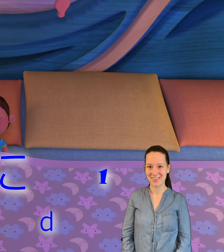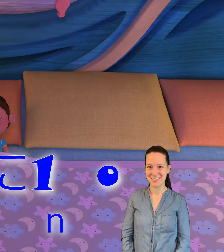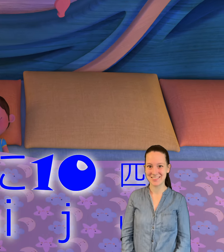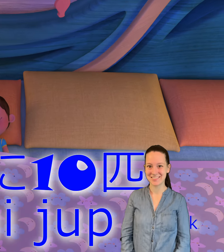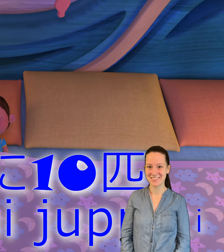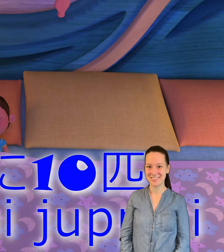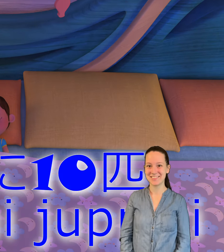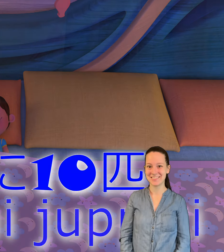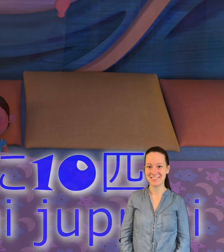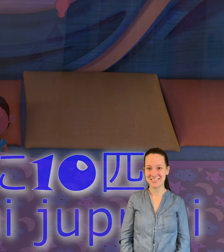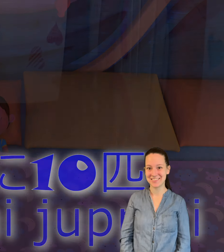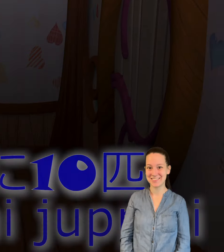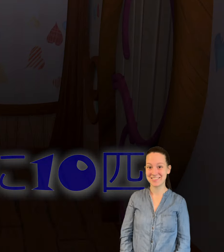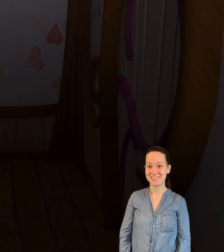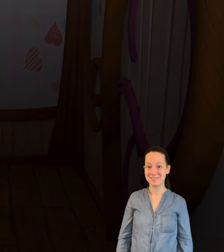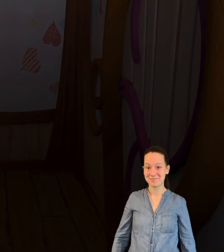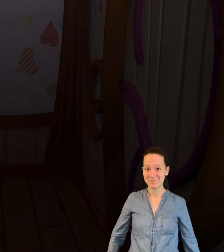ベッド20